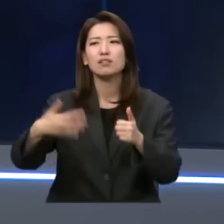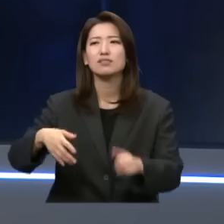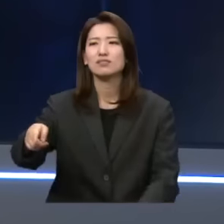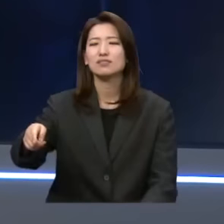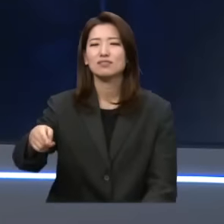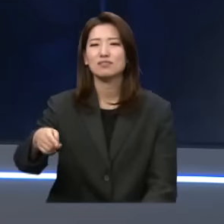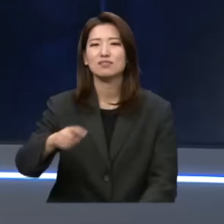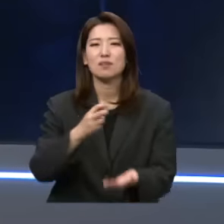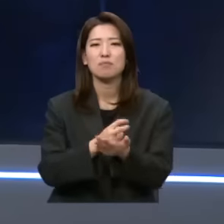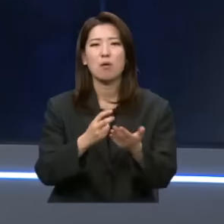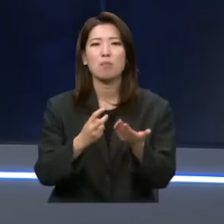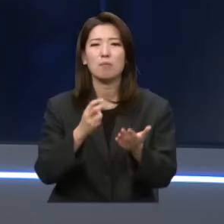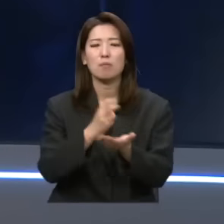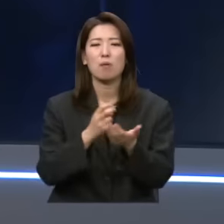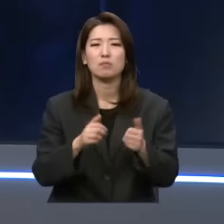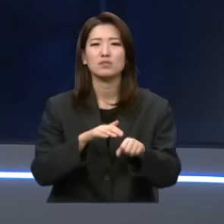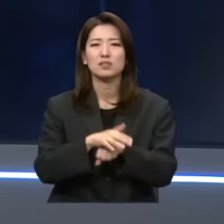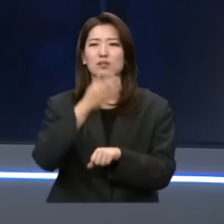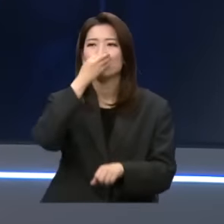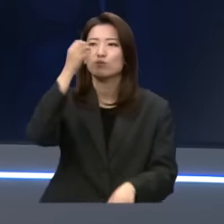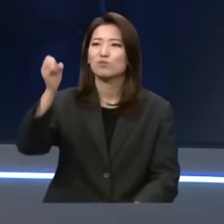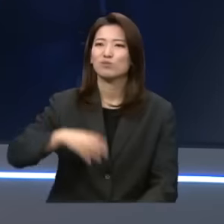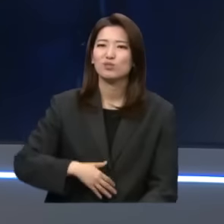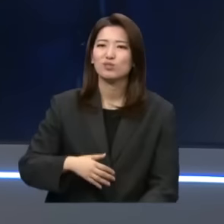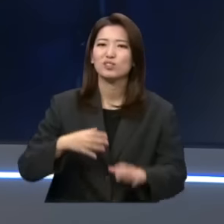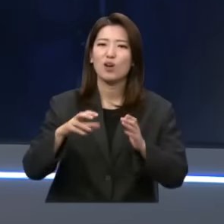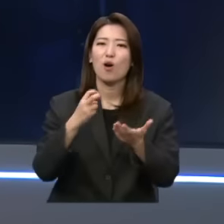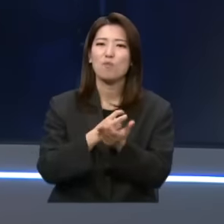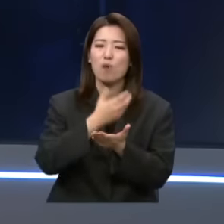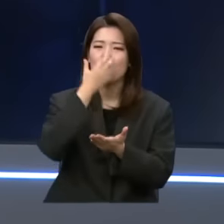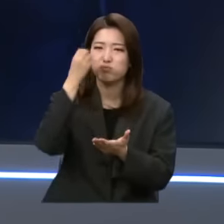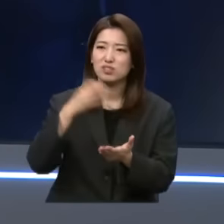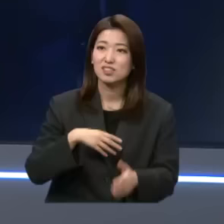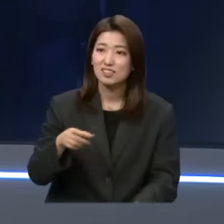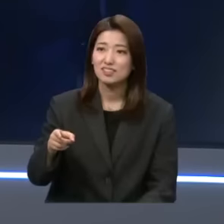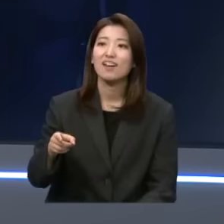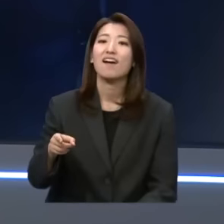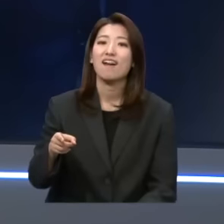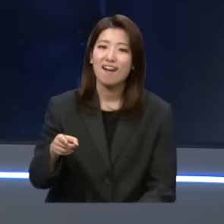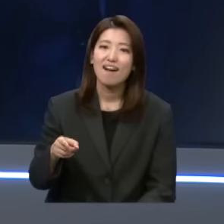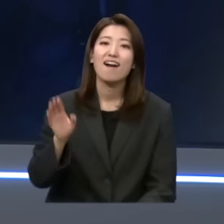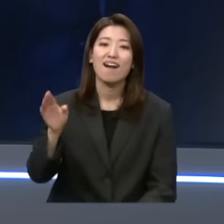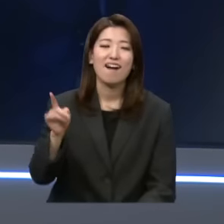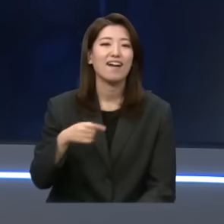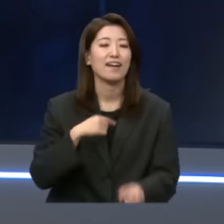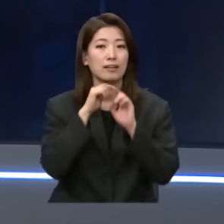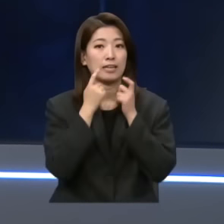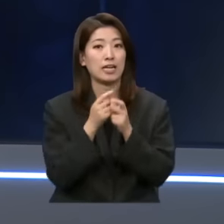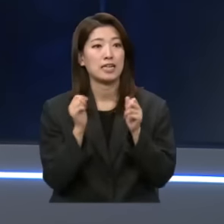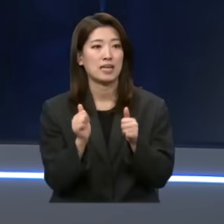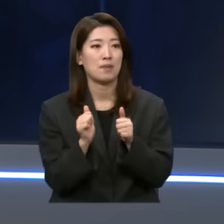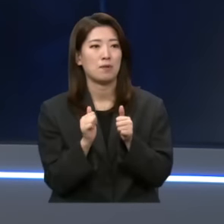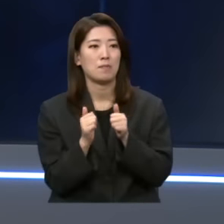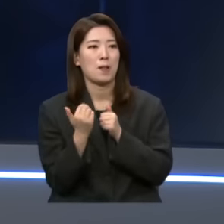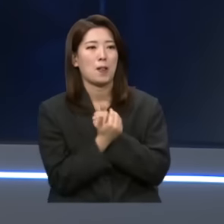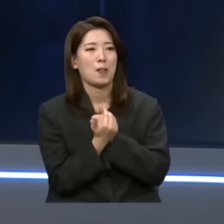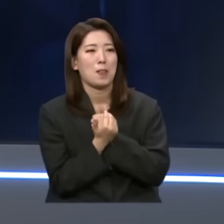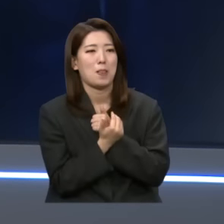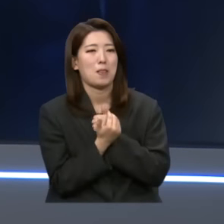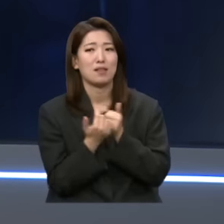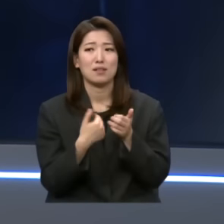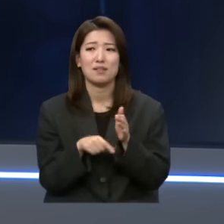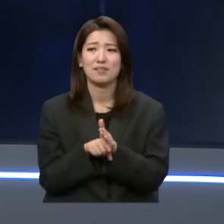했는데 역시 개인의 사범 리스크 방어를 위해서 급조된 방탄 정당 답다라는